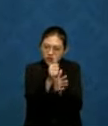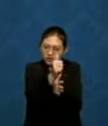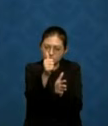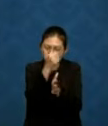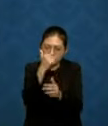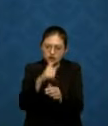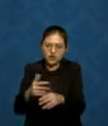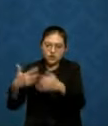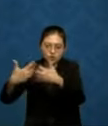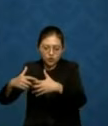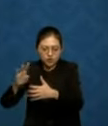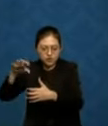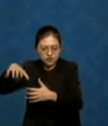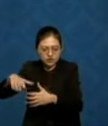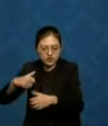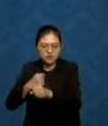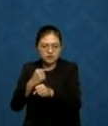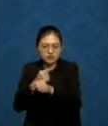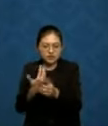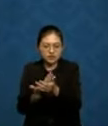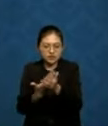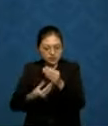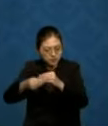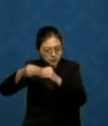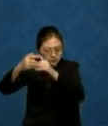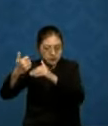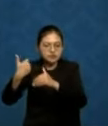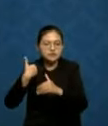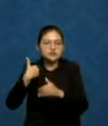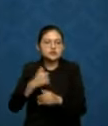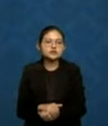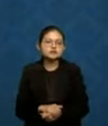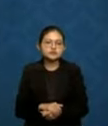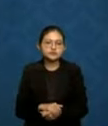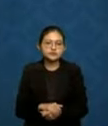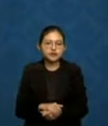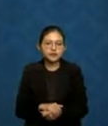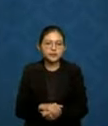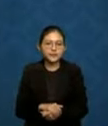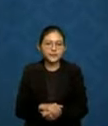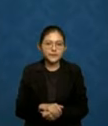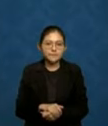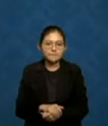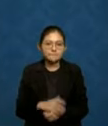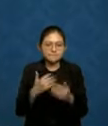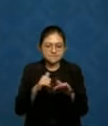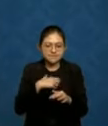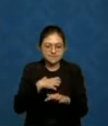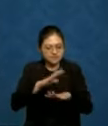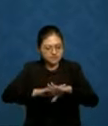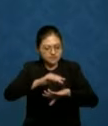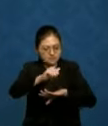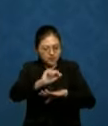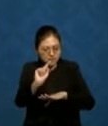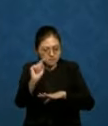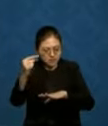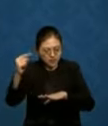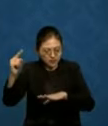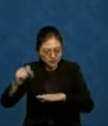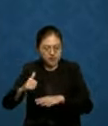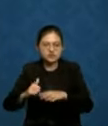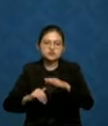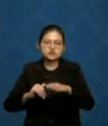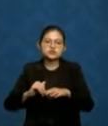งานก็มีงานทำมีค่าจ้างที่ดีขึ้นได้มั้ครับโดยเฉพาะโลกที่เราชอบพูดว่า disruptionเนี่ยครับต้องการทักษะใหม่ๆทักษะที่หลาก